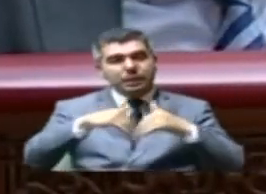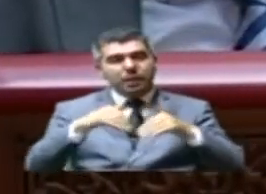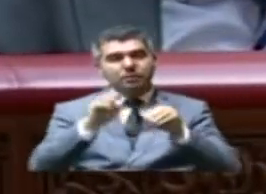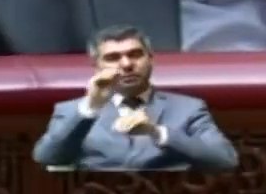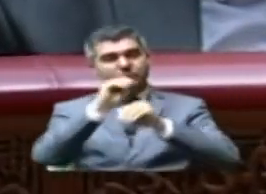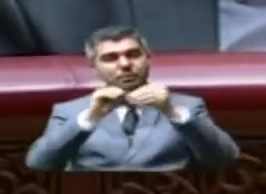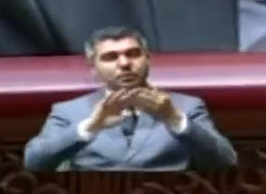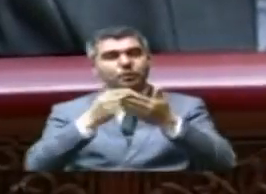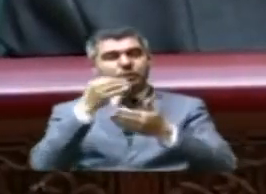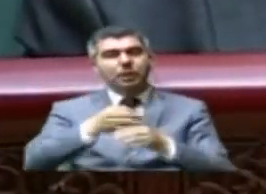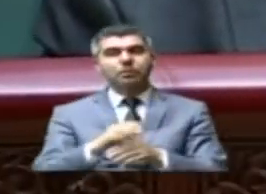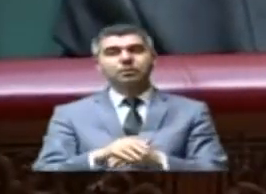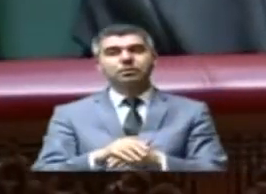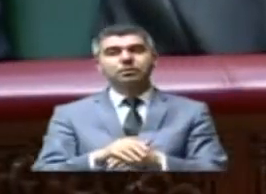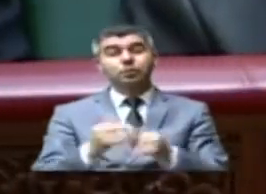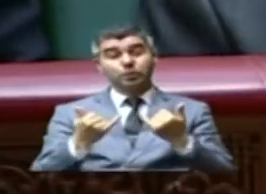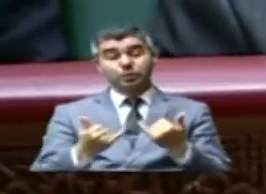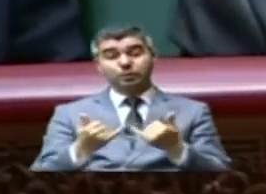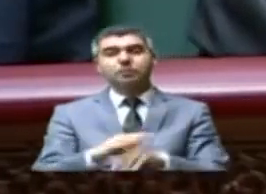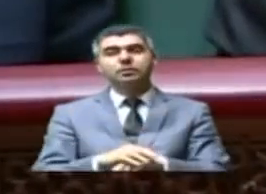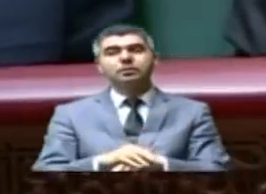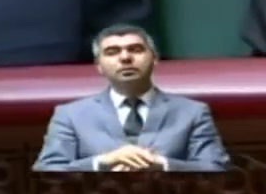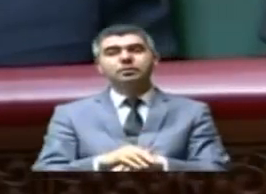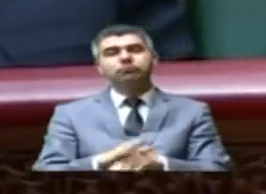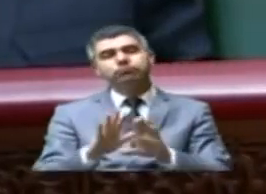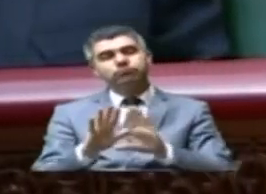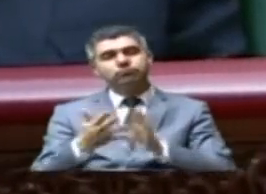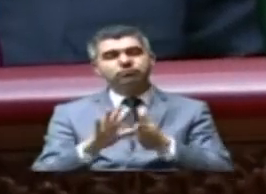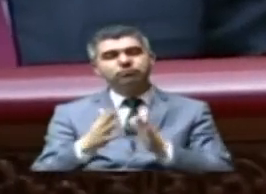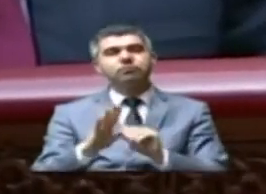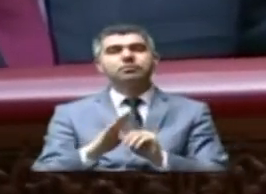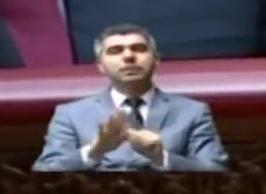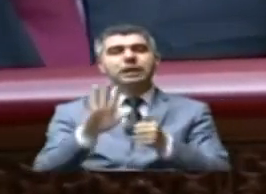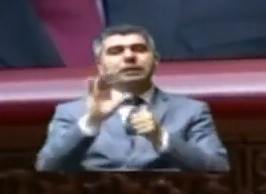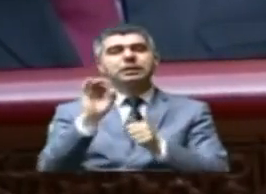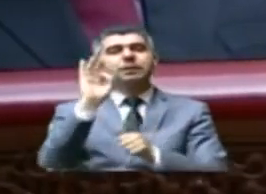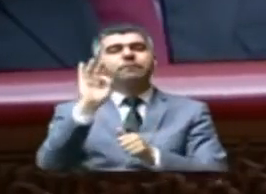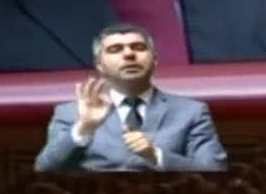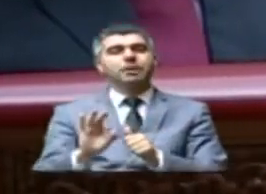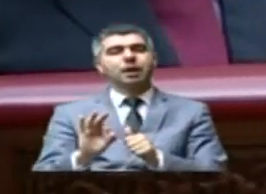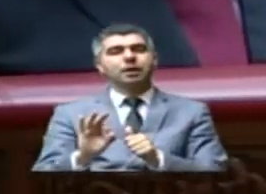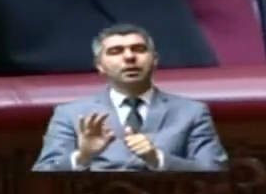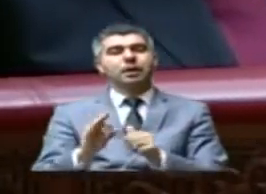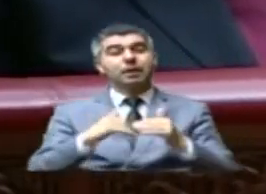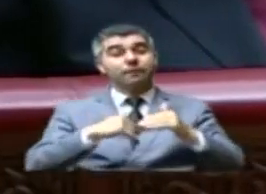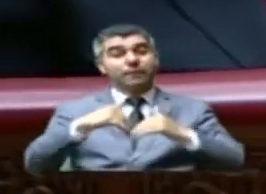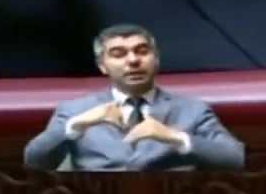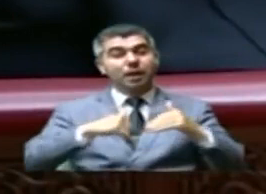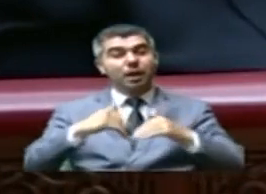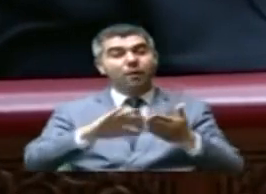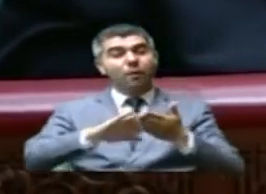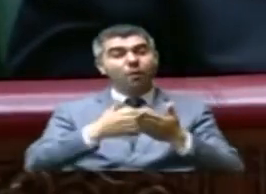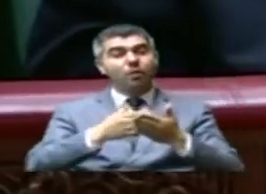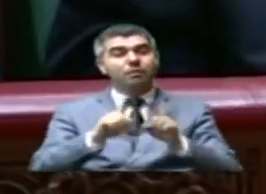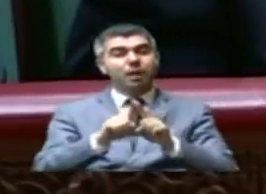الصيانة والجودة ديالها اليوم نحن في حوالي نسبة ديال 60% ديال الطرق اللي معتبرة أبي